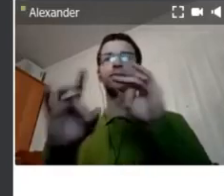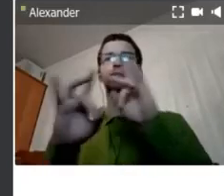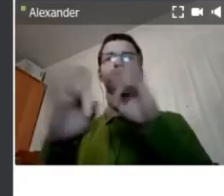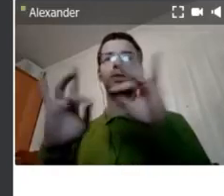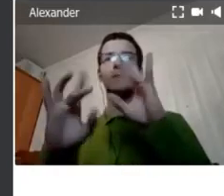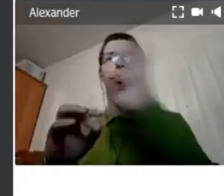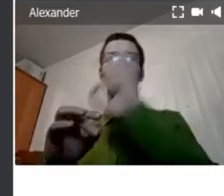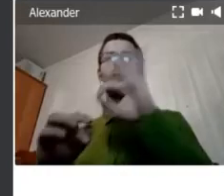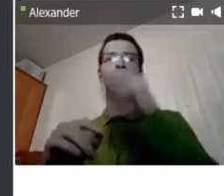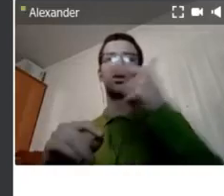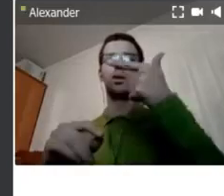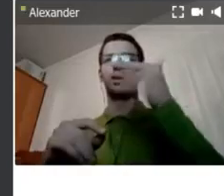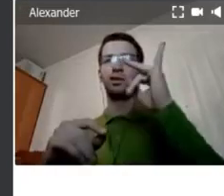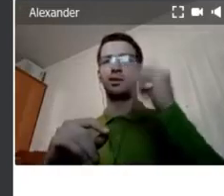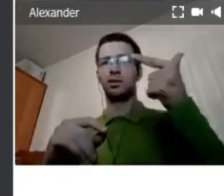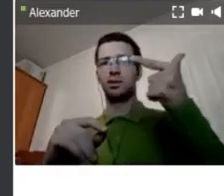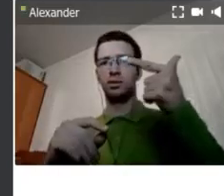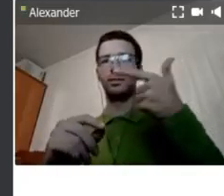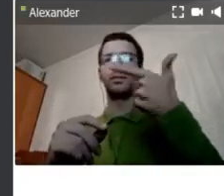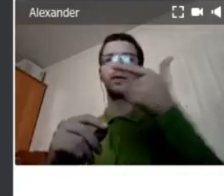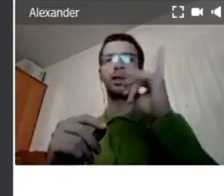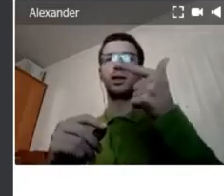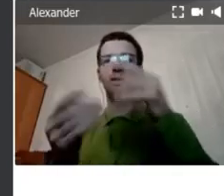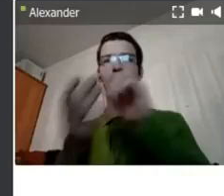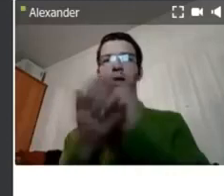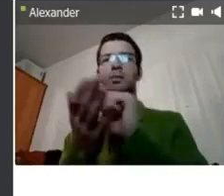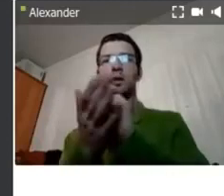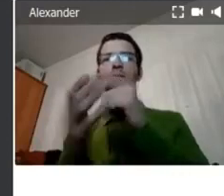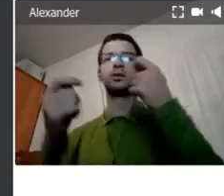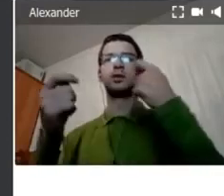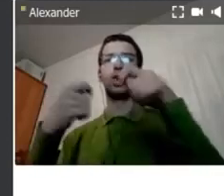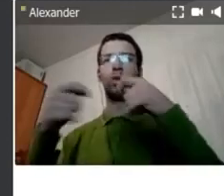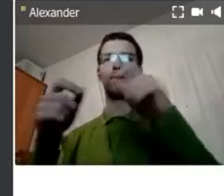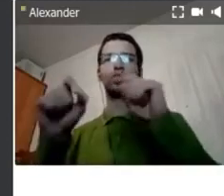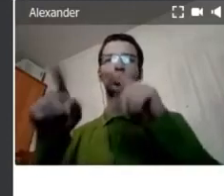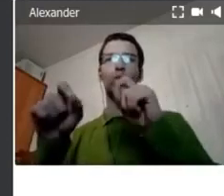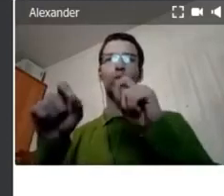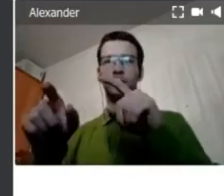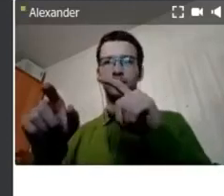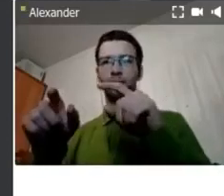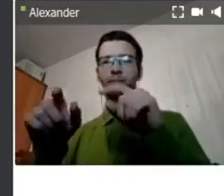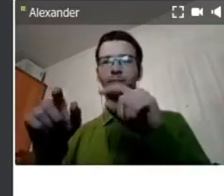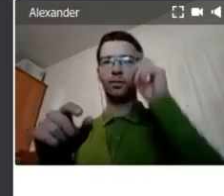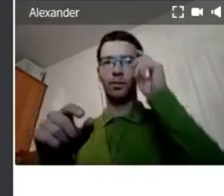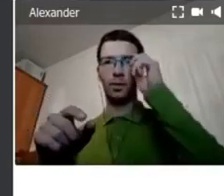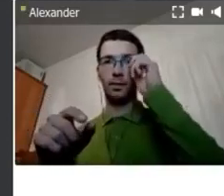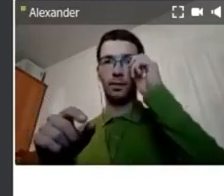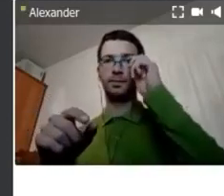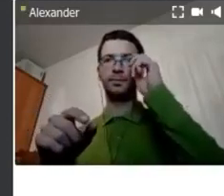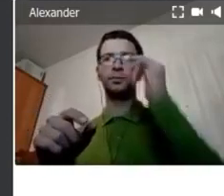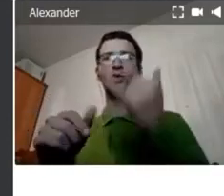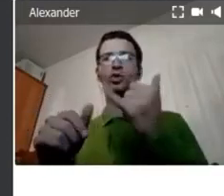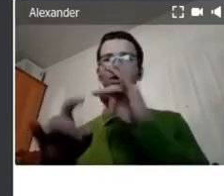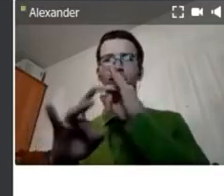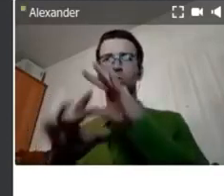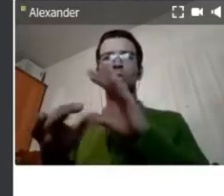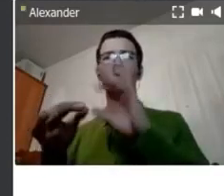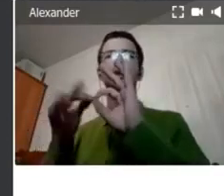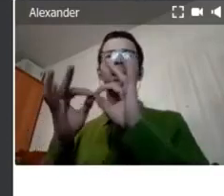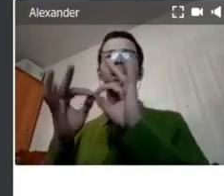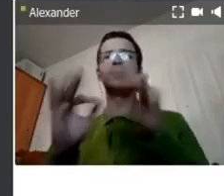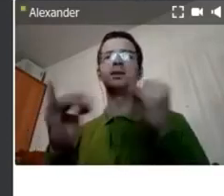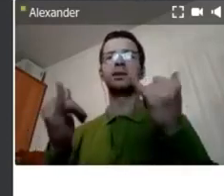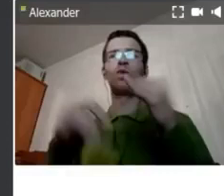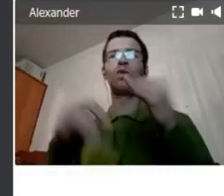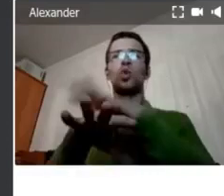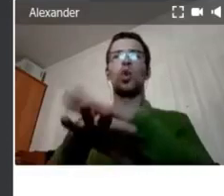не буду рассказывать сегодня долго про золото, про сам продукт, потому что он известен